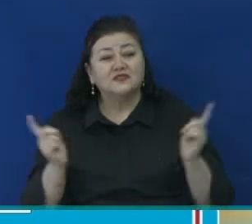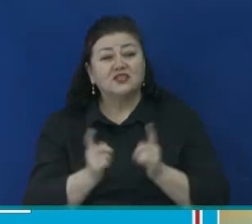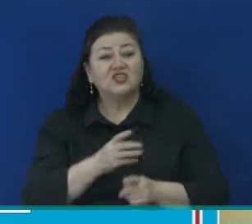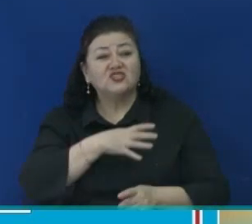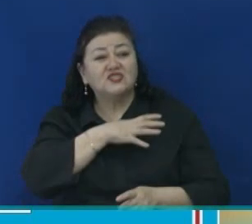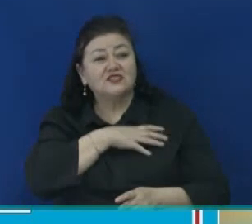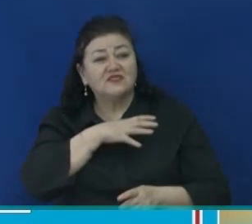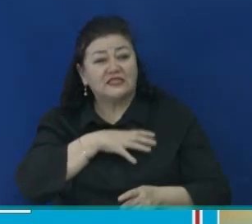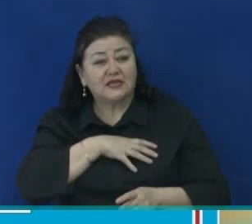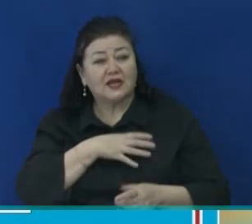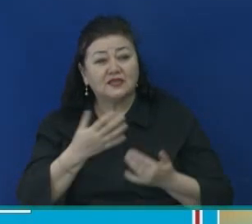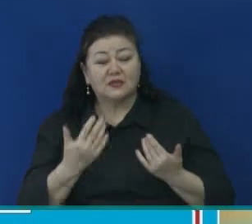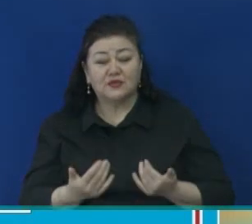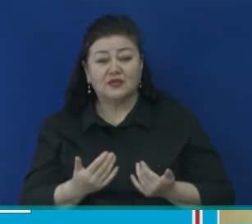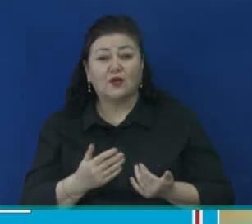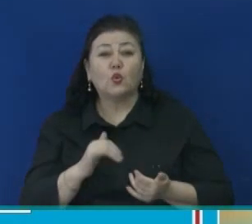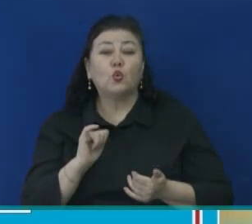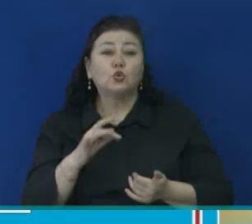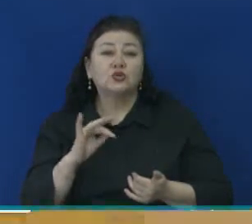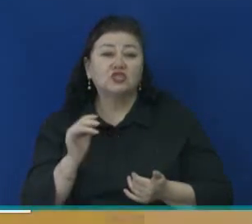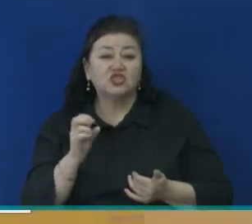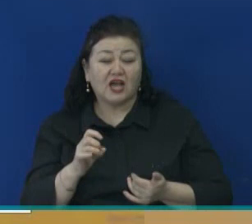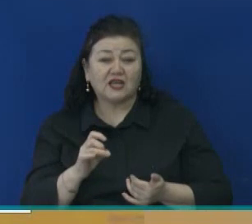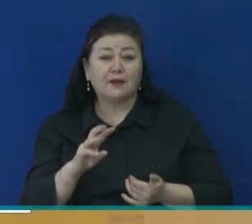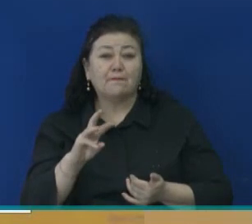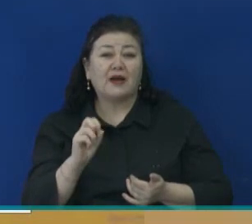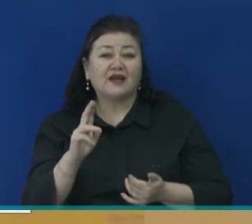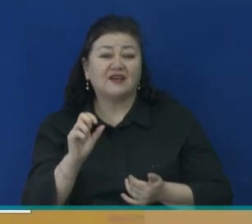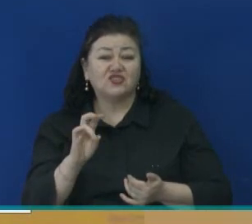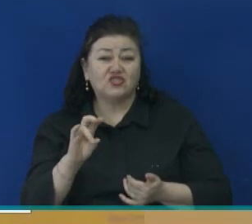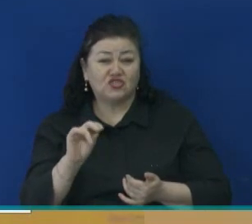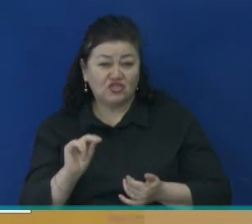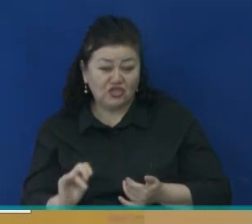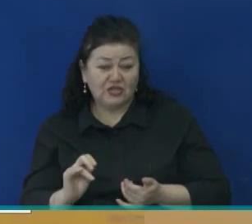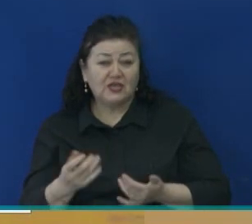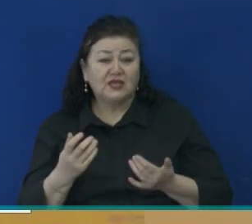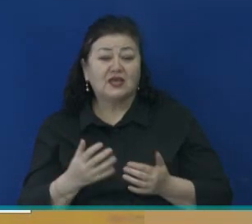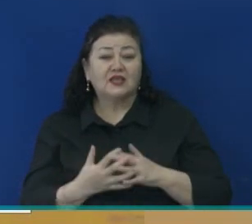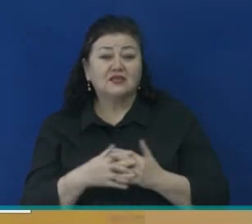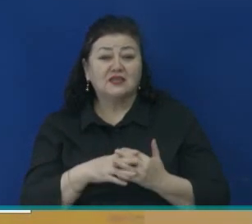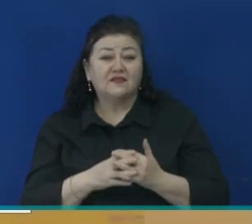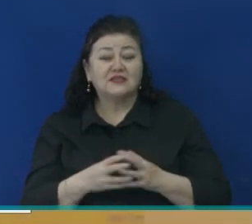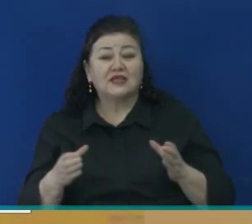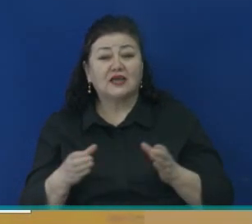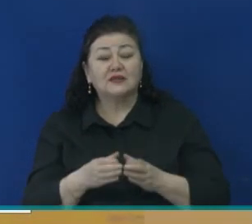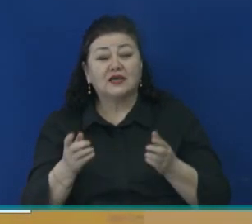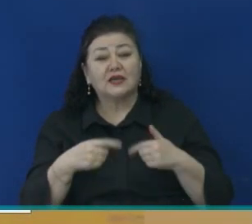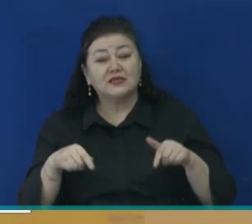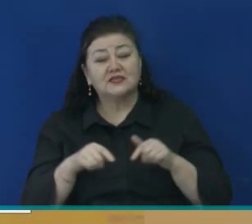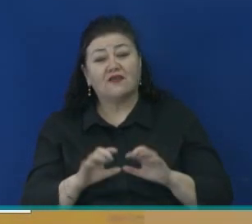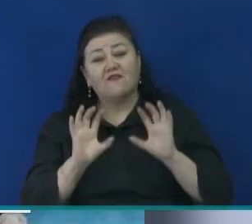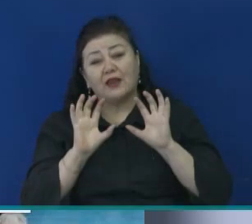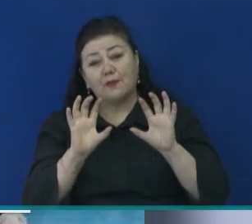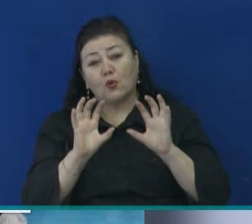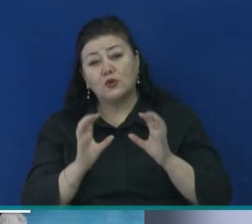өткізу жоспарланған. Мәселен, Үржар ауданы Мақанша ауылының Сәкен Сейфуллин атындағы мектебінде ауыл командалары арасында волейболдан